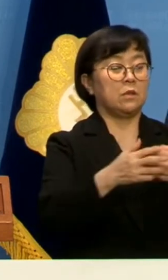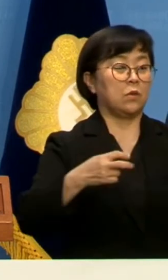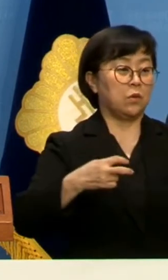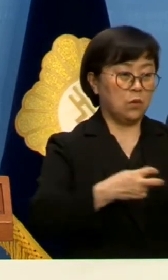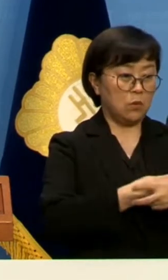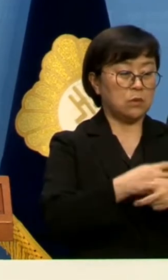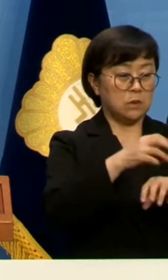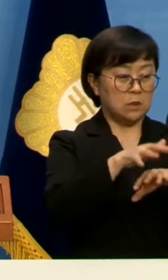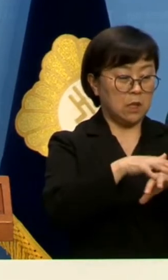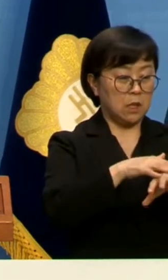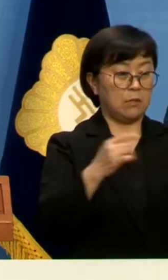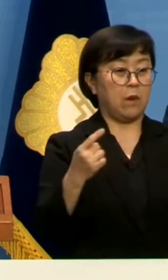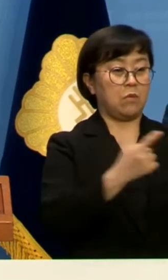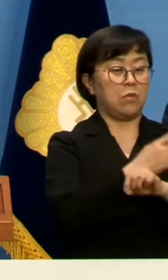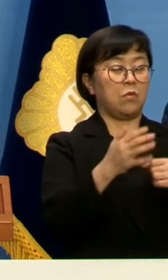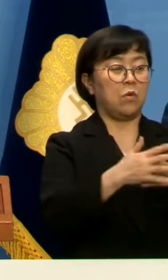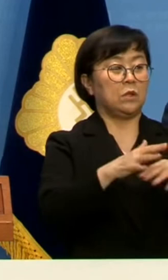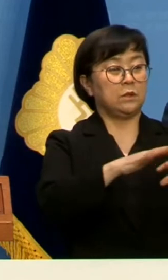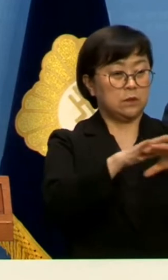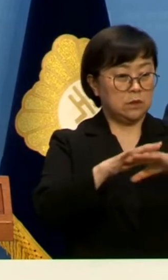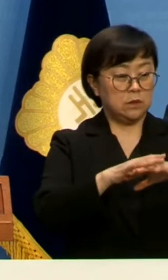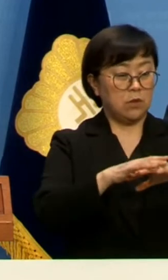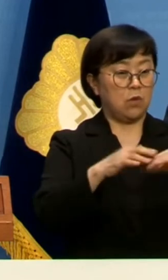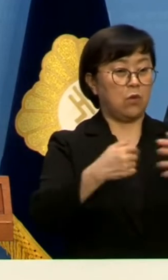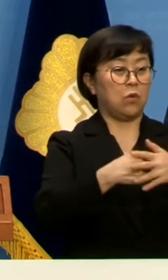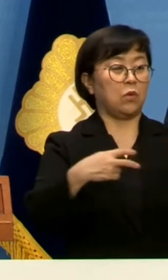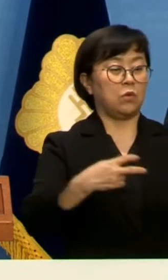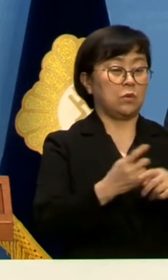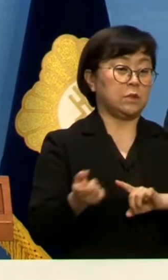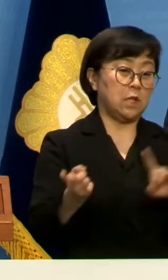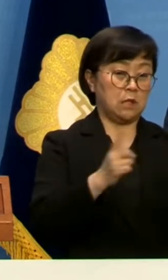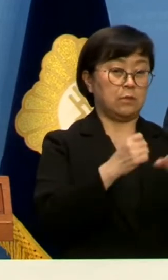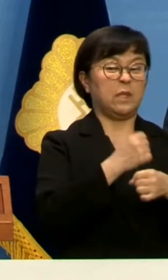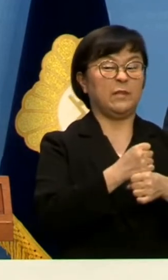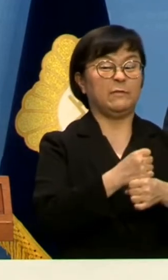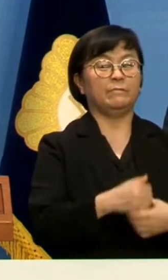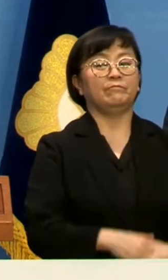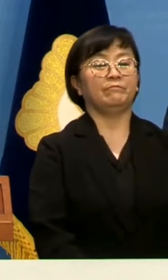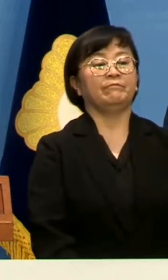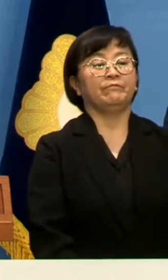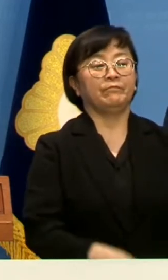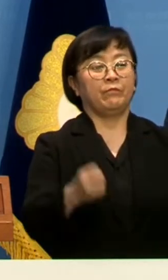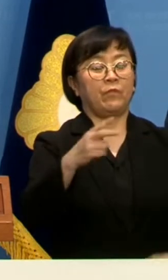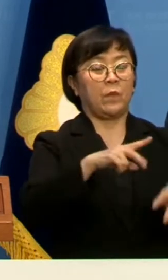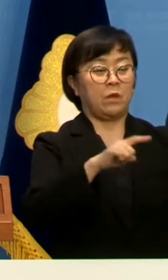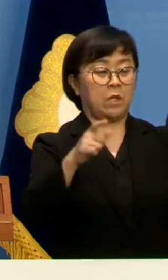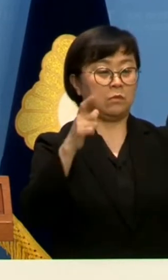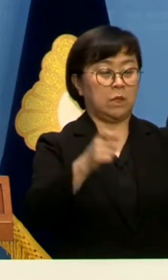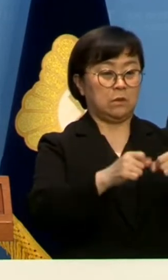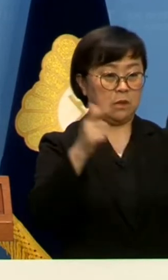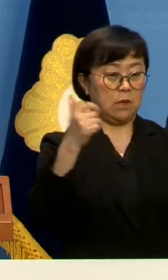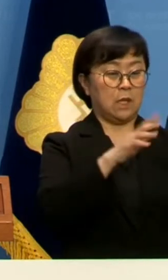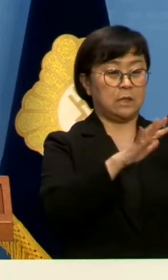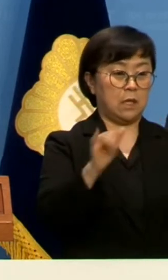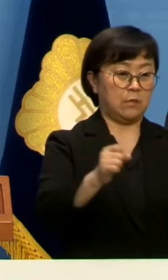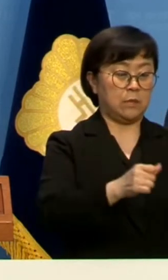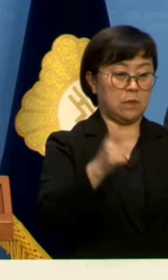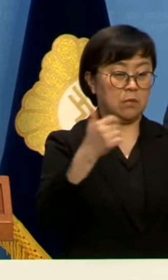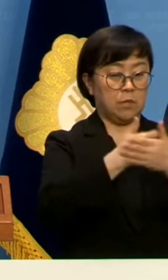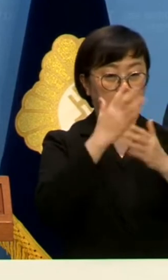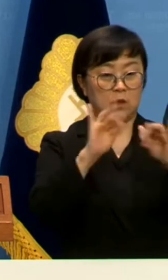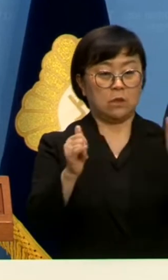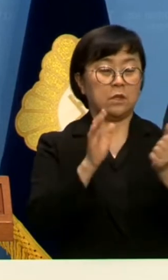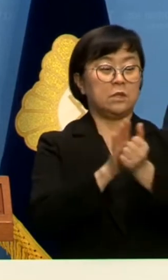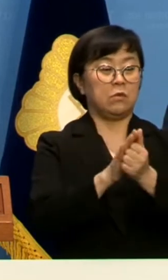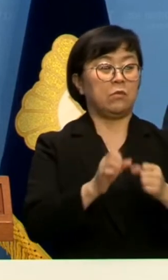교통체계를 개선하고 지리적 교통유지의 장점을 살릴 수 있게 만들겠습니다. 또한 서대문의 늘어나는 1인 가구와 청년층을